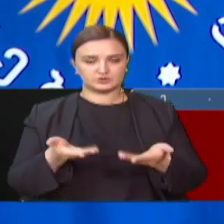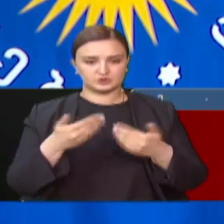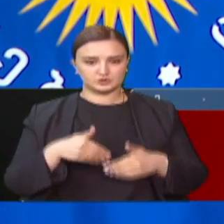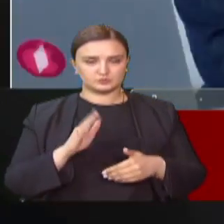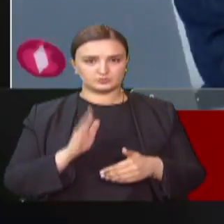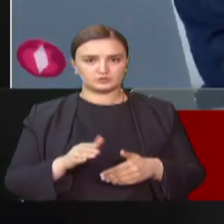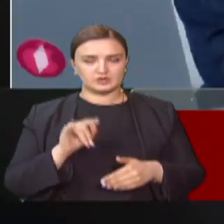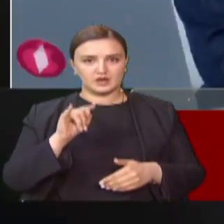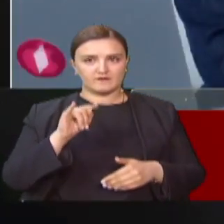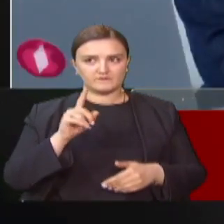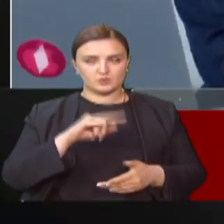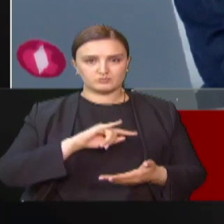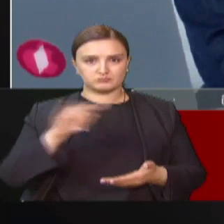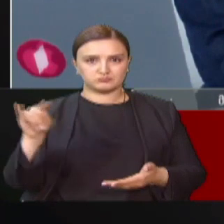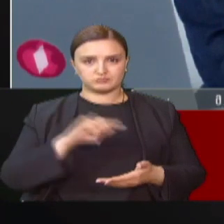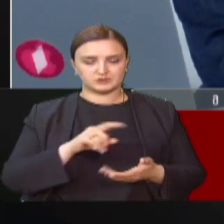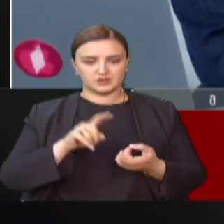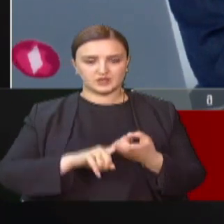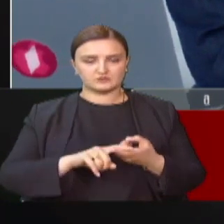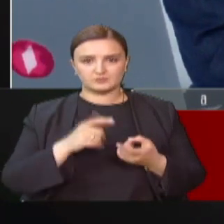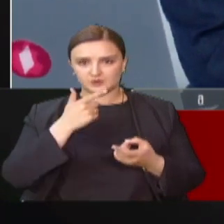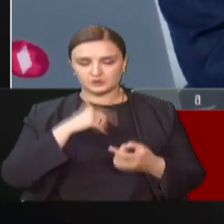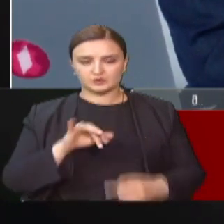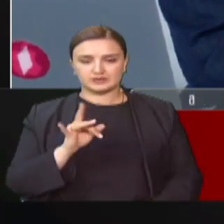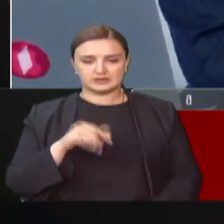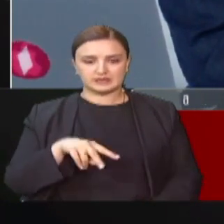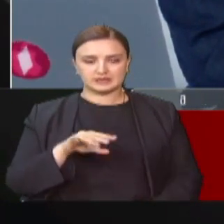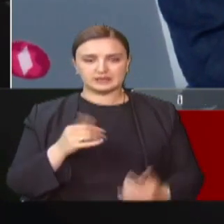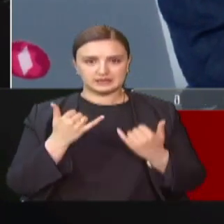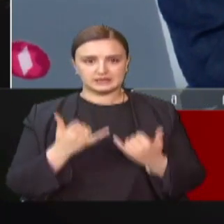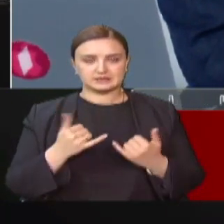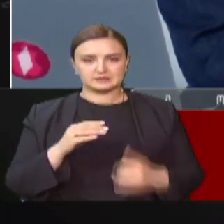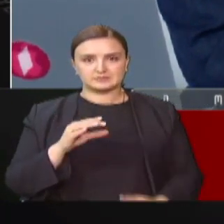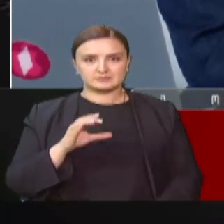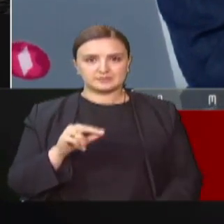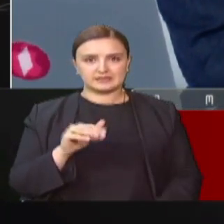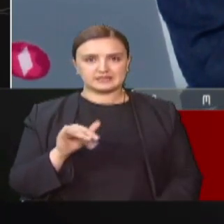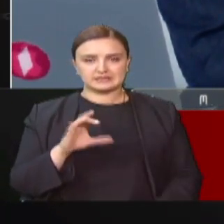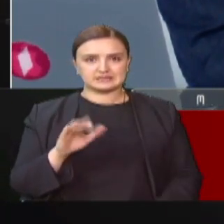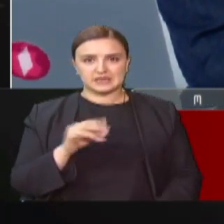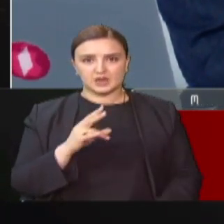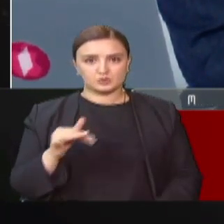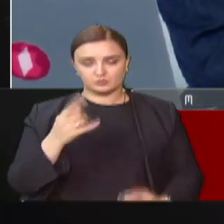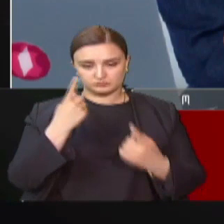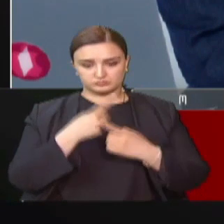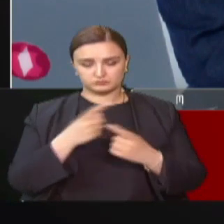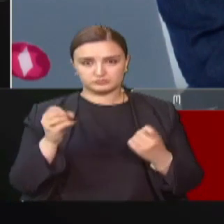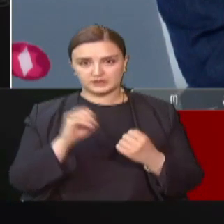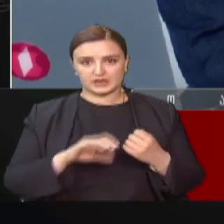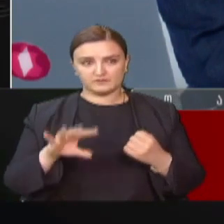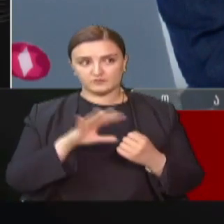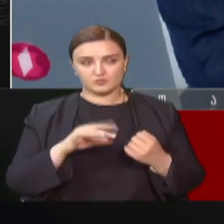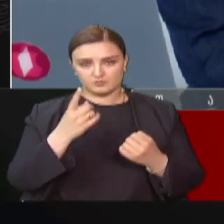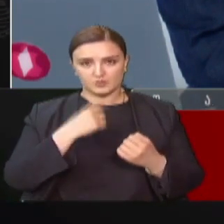საბჭოს. ავიამიმოსვლასთან დაკავშირებით, ბატონო ირაკლი, დღეს გავრცელდა პიტერ სტანოს განცხადება, რომ ევროკავშირი მოგვიწოდებს შეუერთეთ რუსეთის